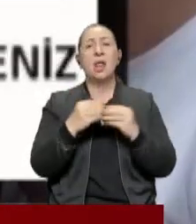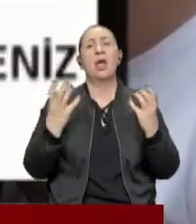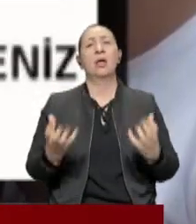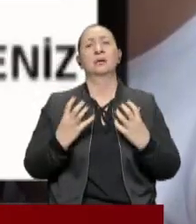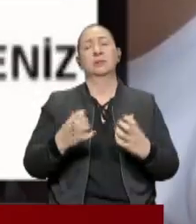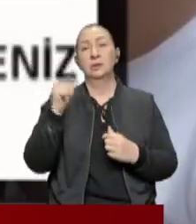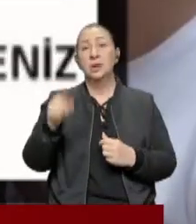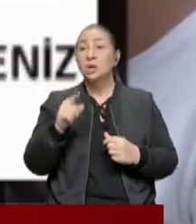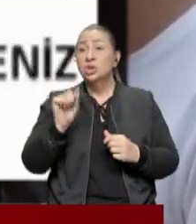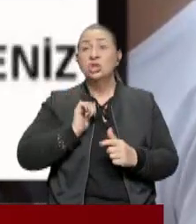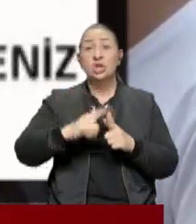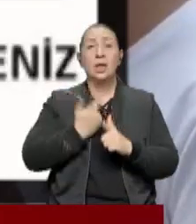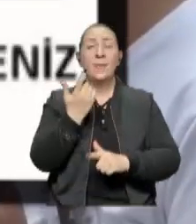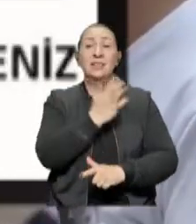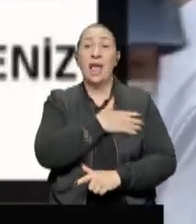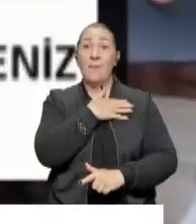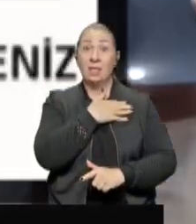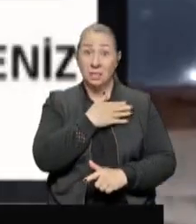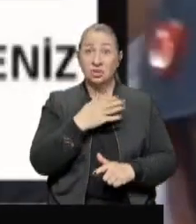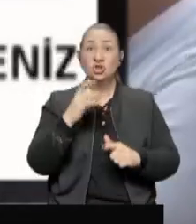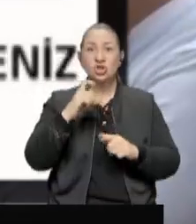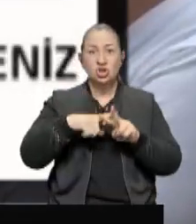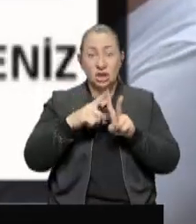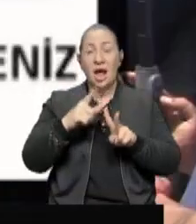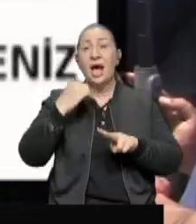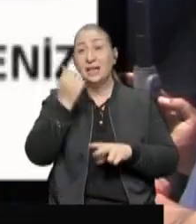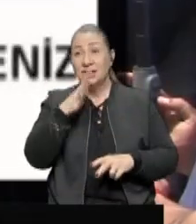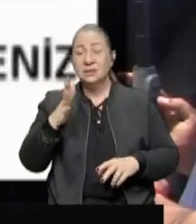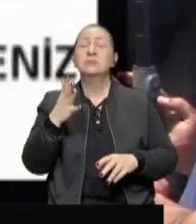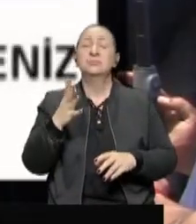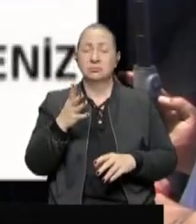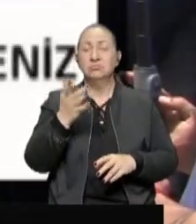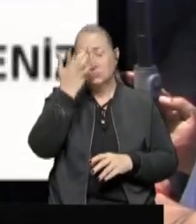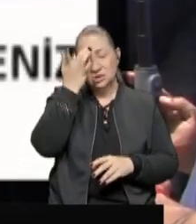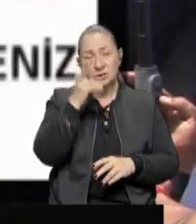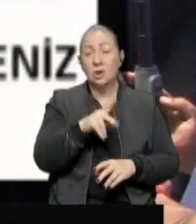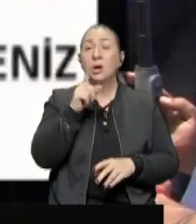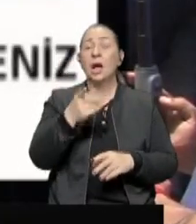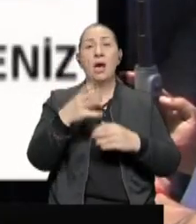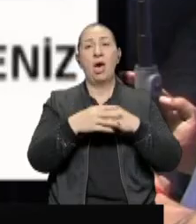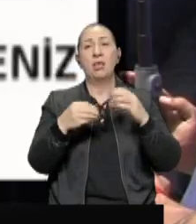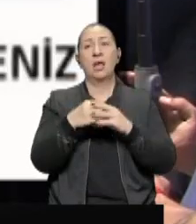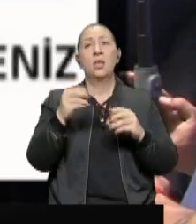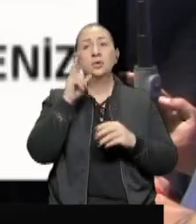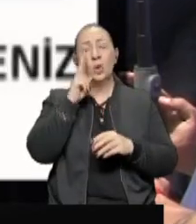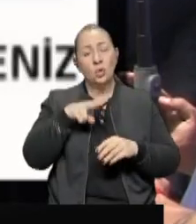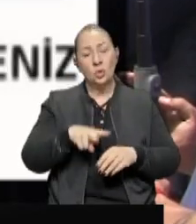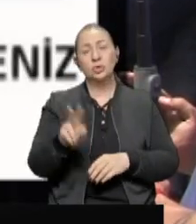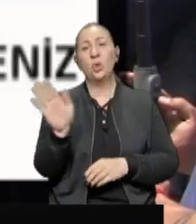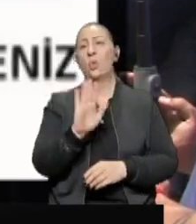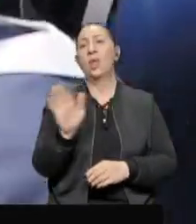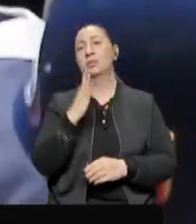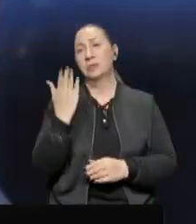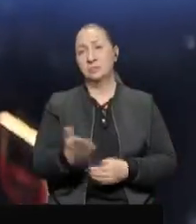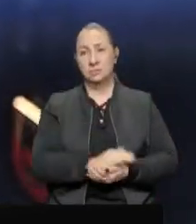kez. Jandarma teğmen İsmail Can Akdeniz şehit düştü. Şehit teğmen memleketi Adana'da son yolculuğuna